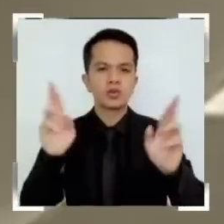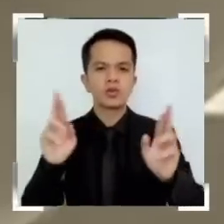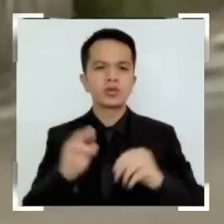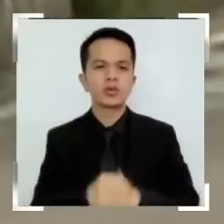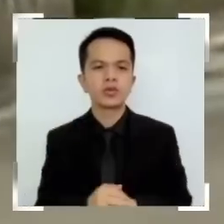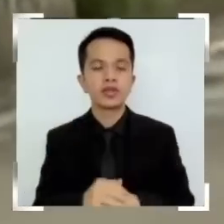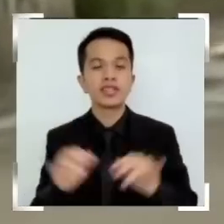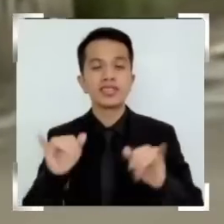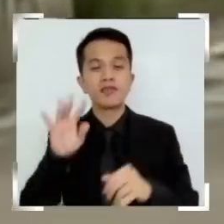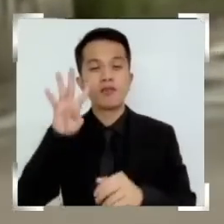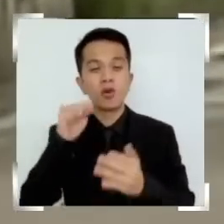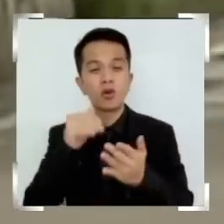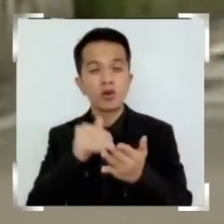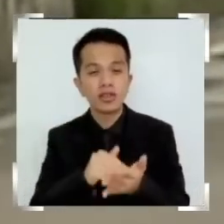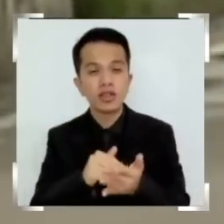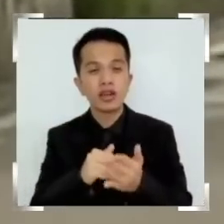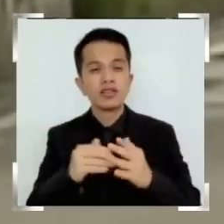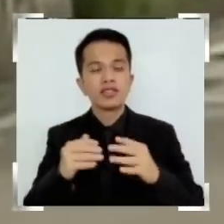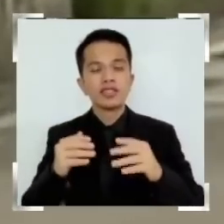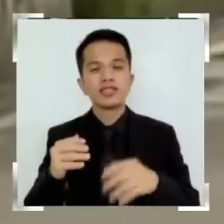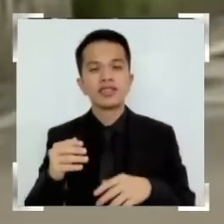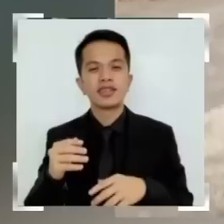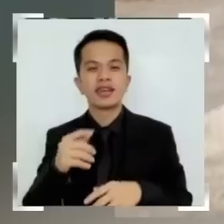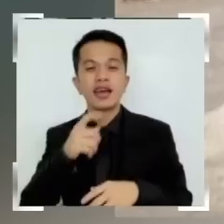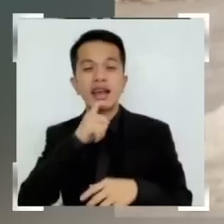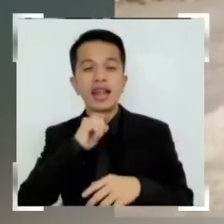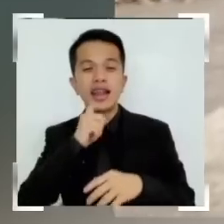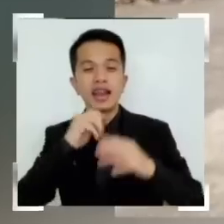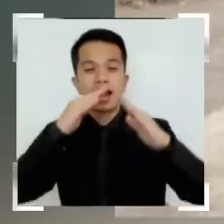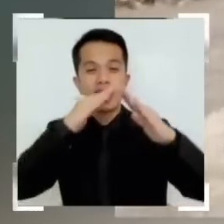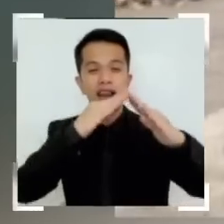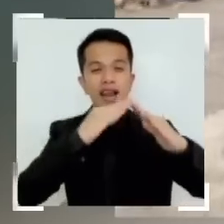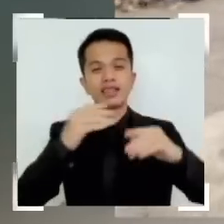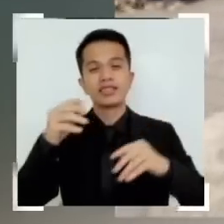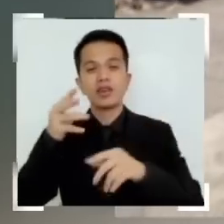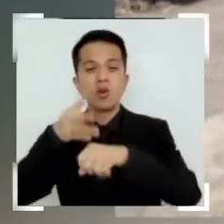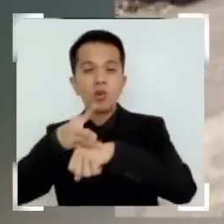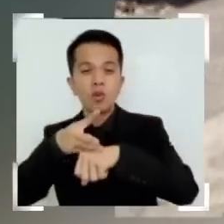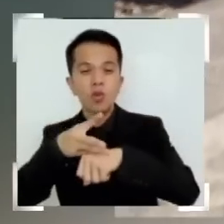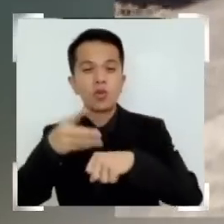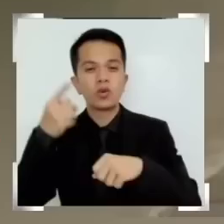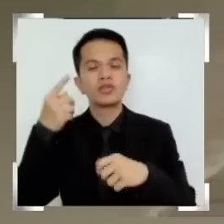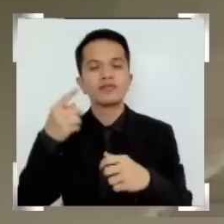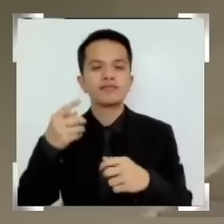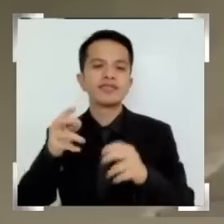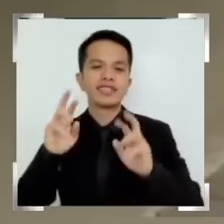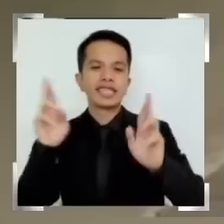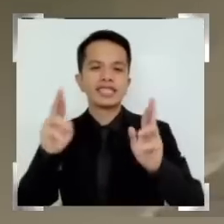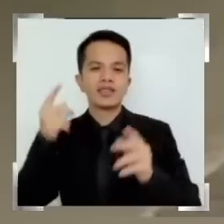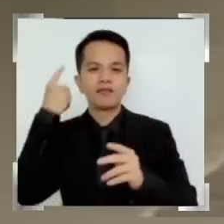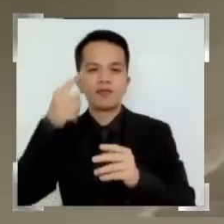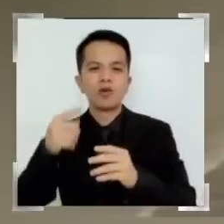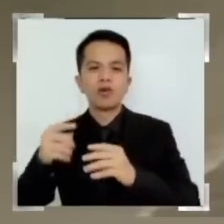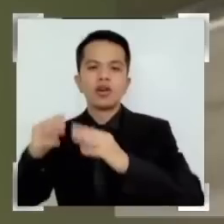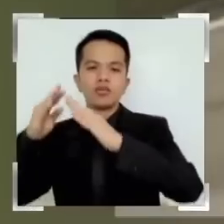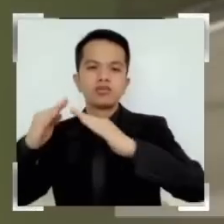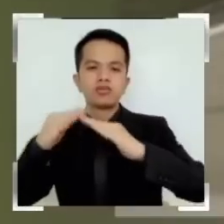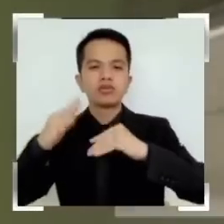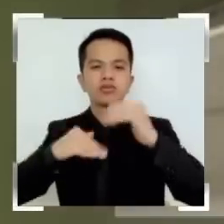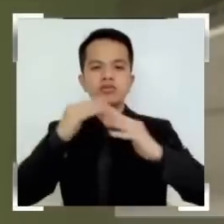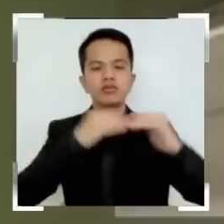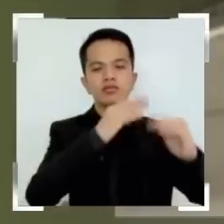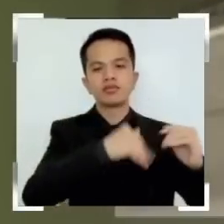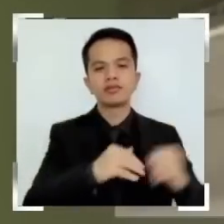4,000 na yero, almost 4,000 na lumber. Ayon pa kay Governor Kaiko, isang good practice sa probinsya na